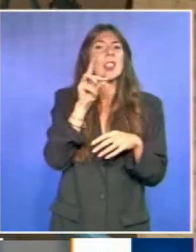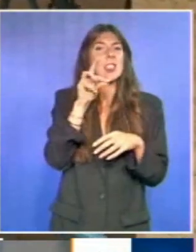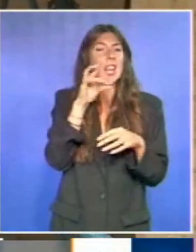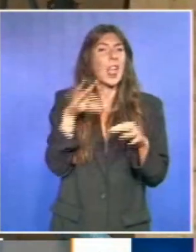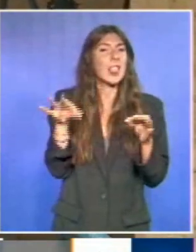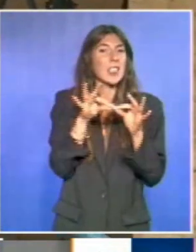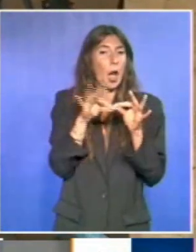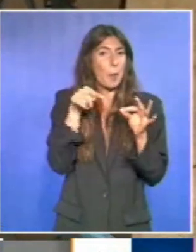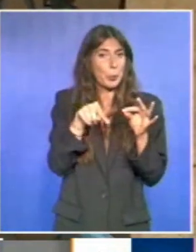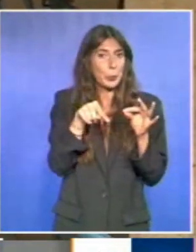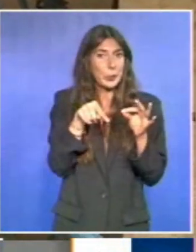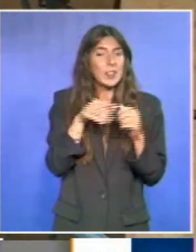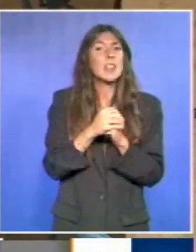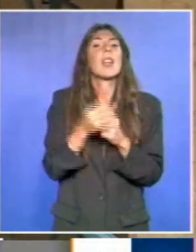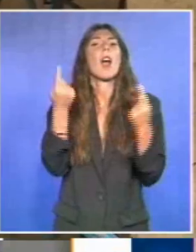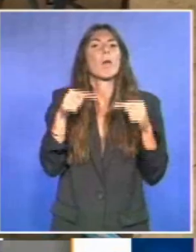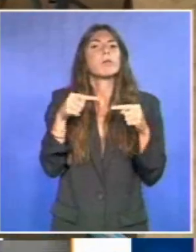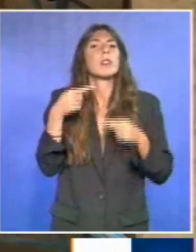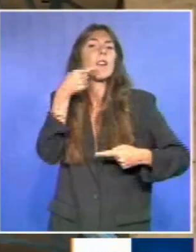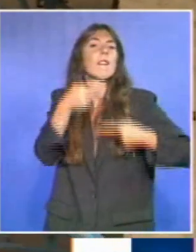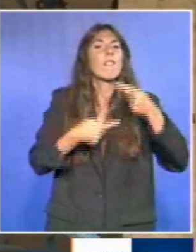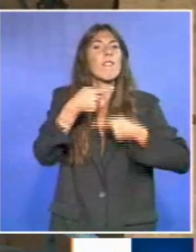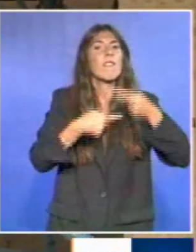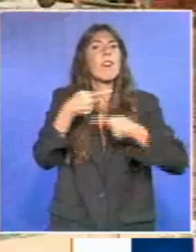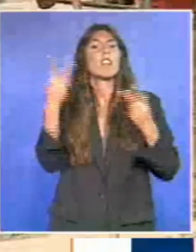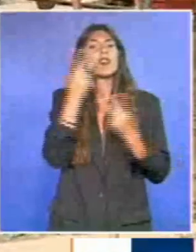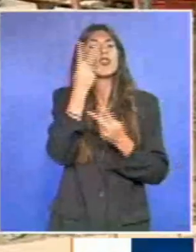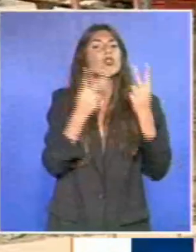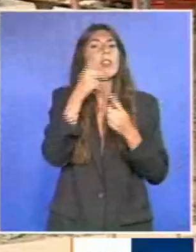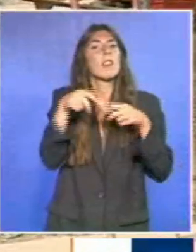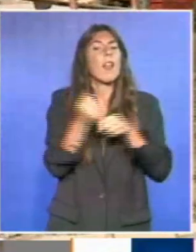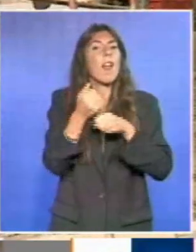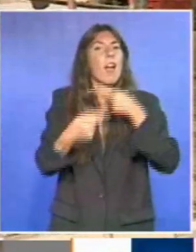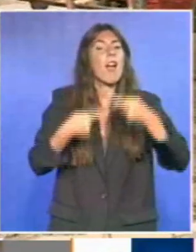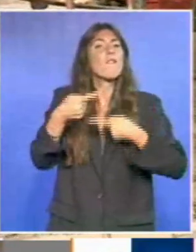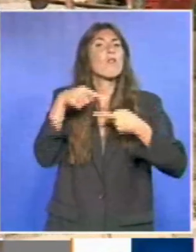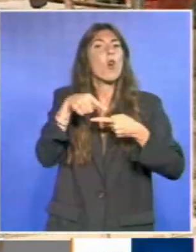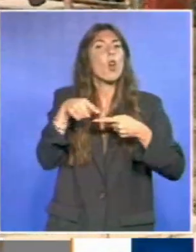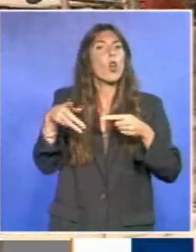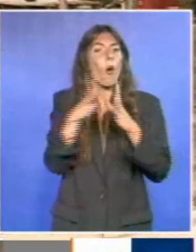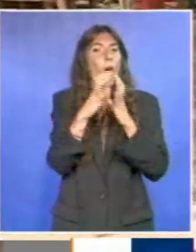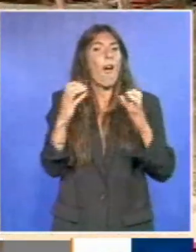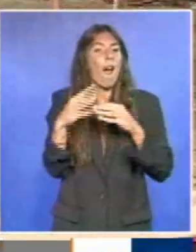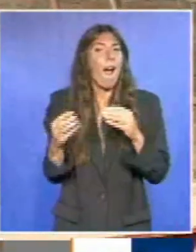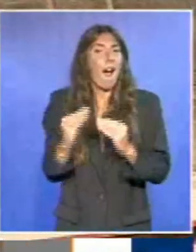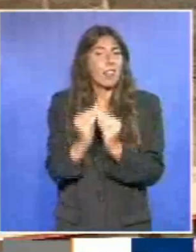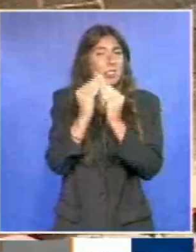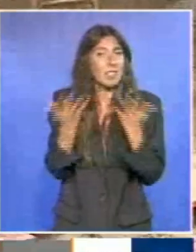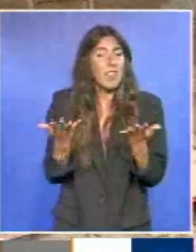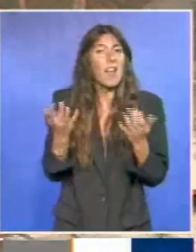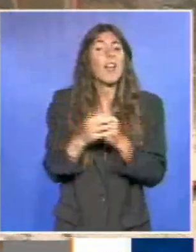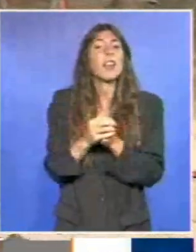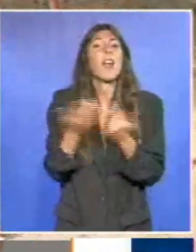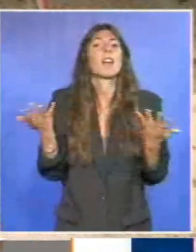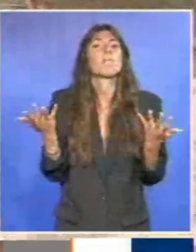e che poi dovranno mantenere per operare nei cantieri edili dovranno cercare di non avere problemi in cantiere o